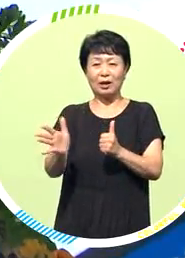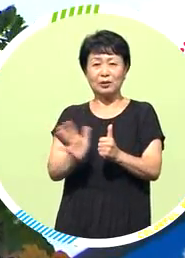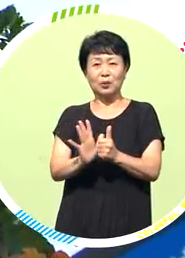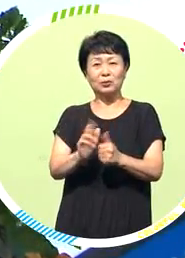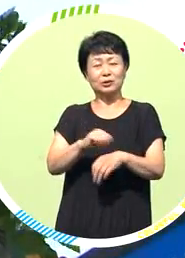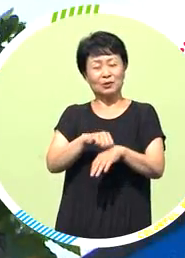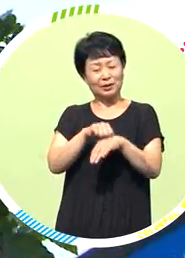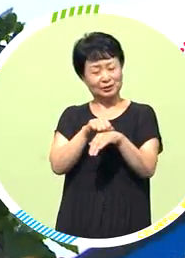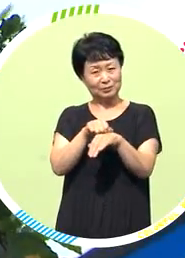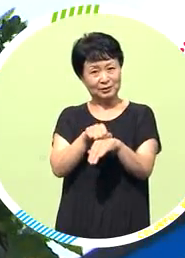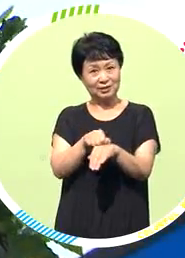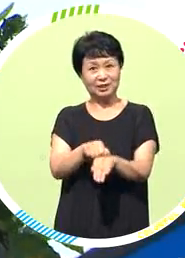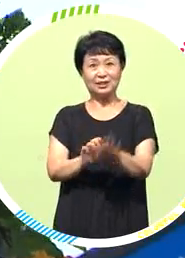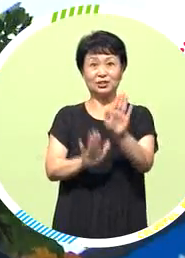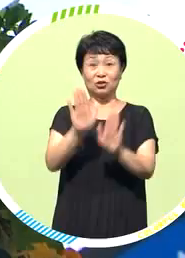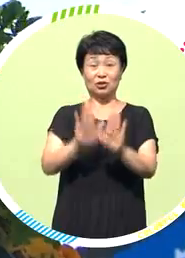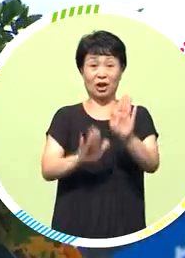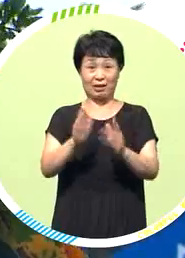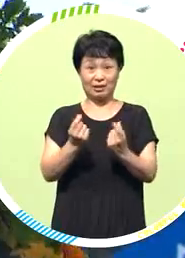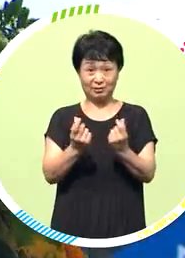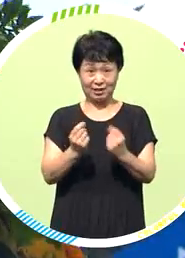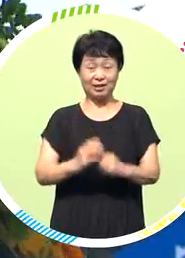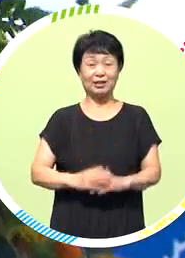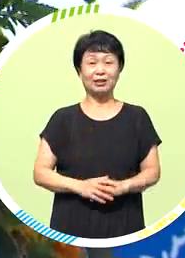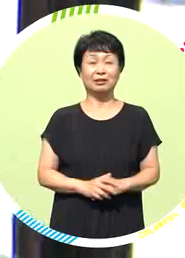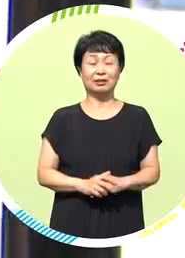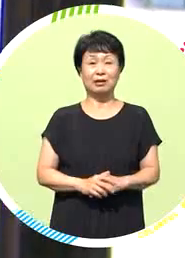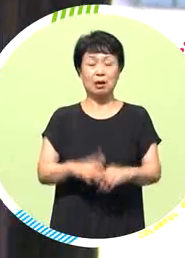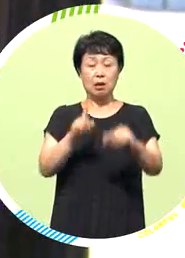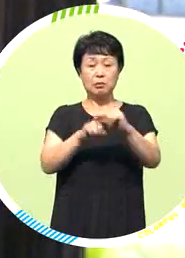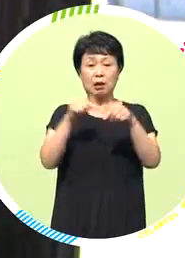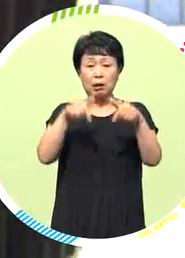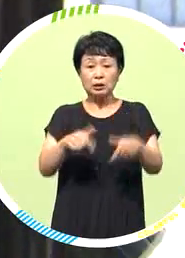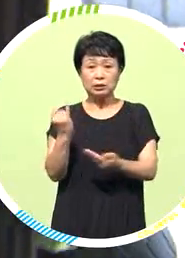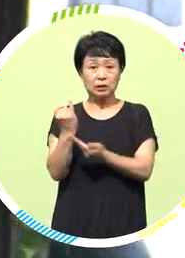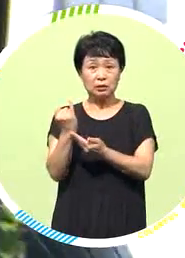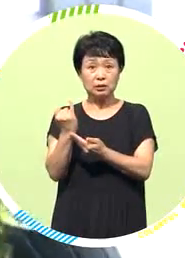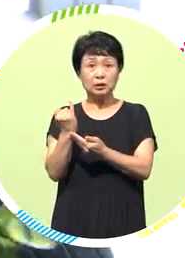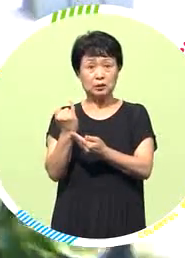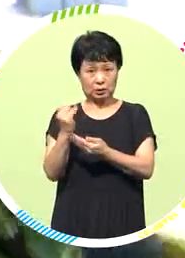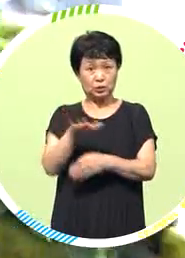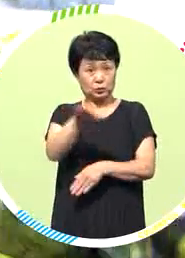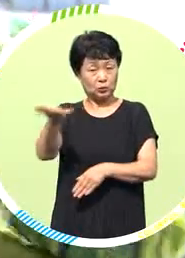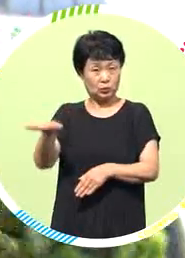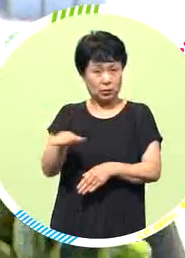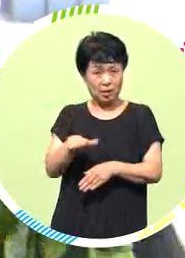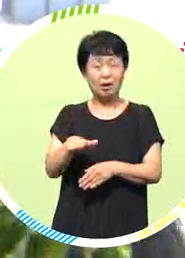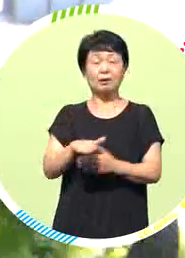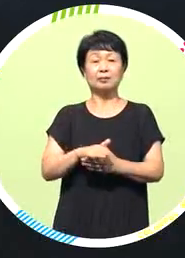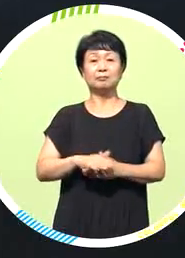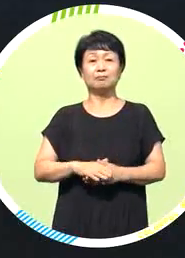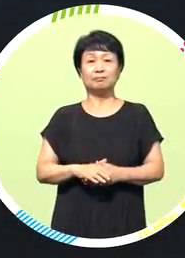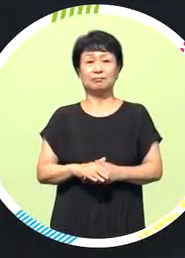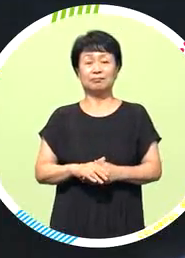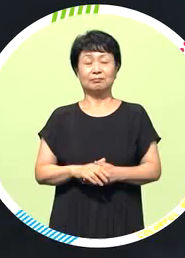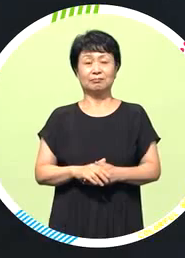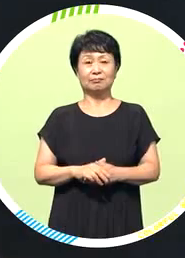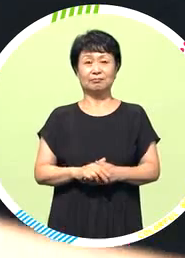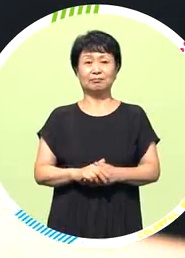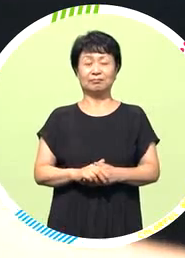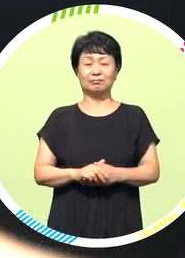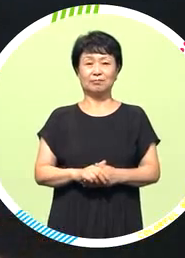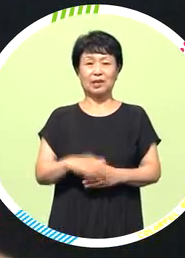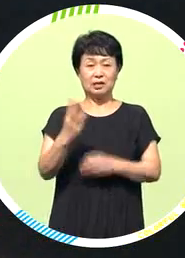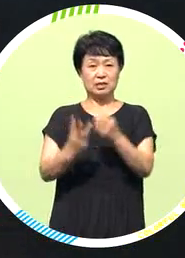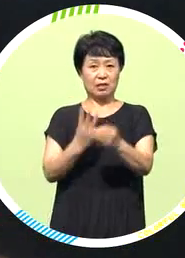い環境なんです。そこで中西さんたち日本ハンギングバスケット協会神奈川県支部の皆さんは